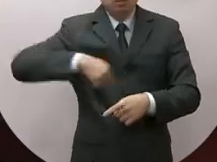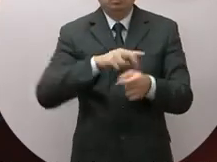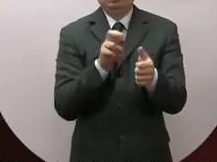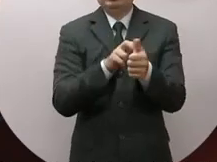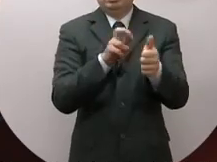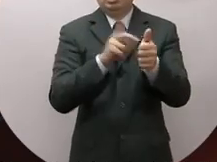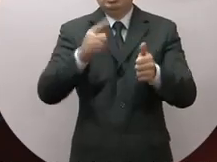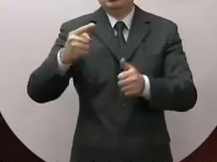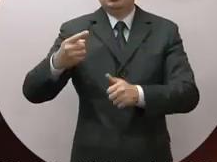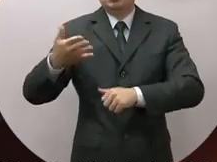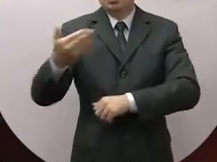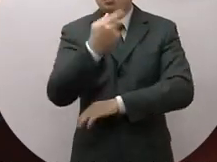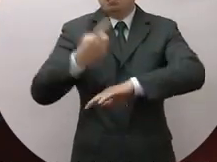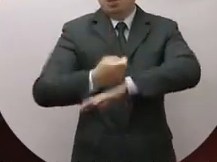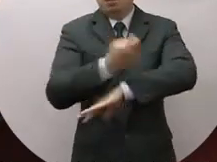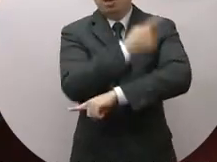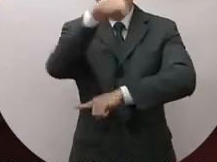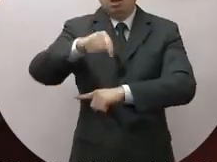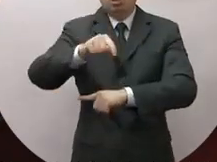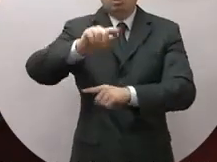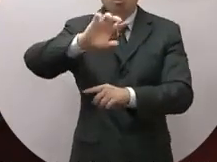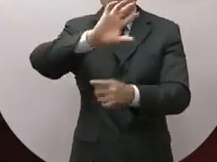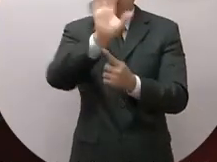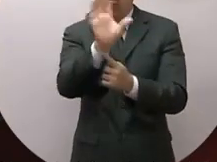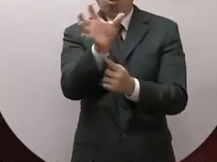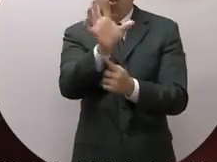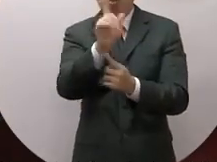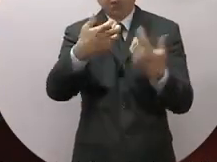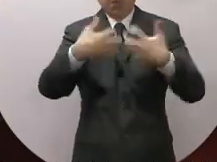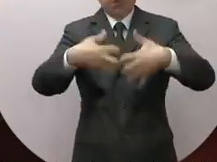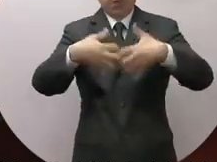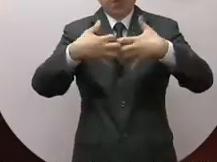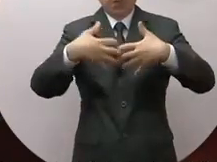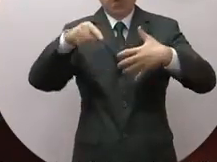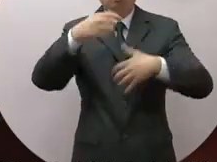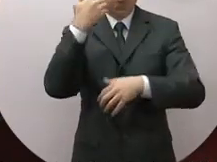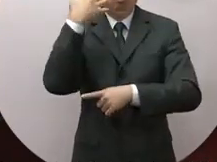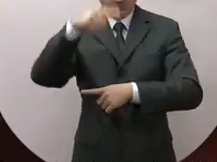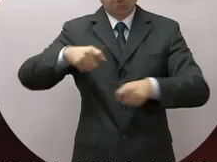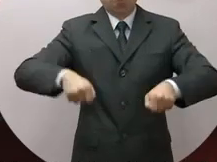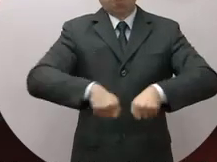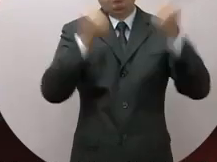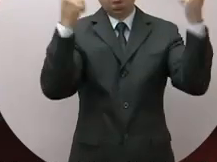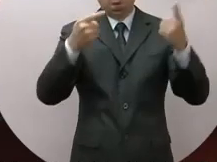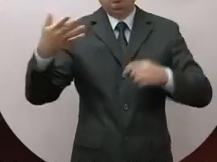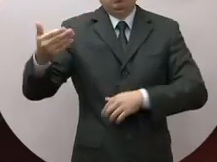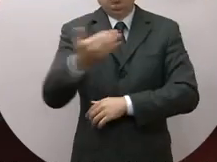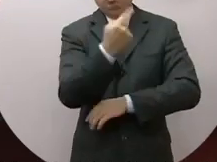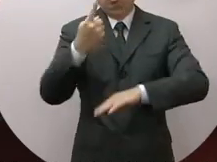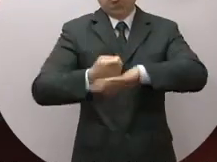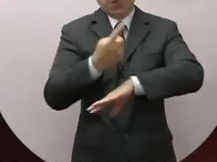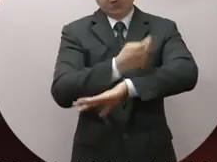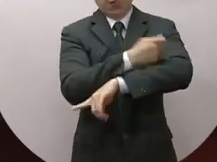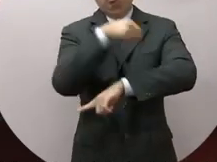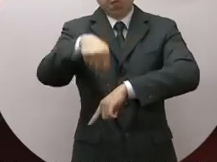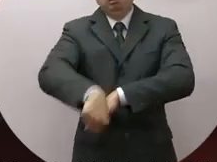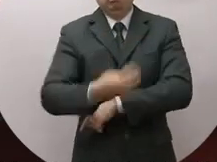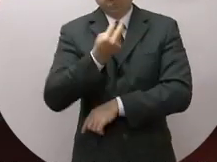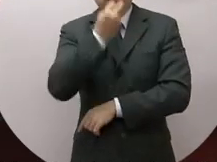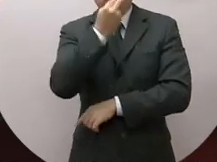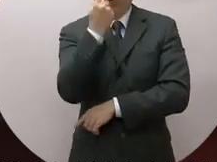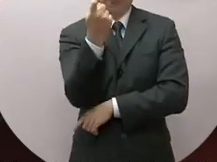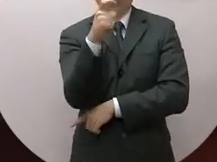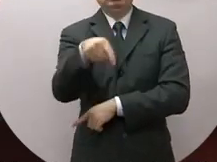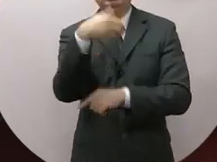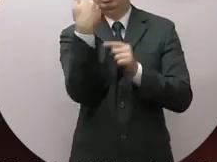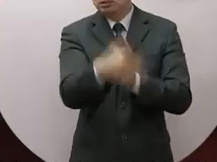啊，追车不上电一样的冰岛，这是一个很简单的道理。但是有人说，这个养殖业者不就有自己自